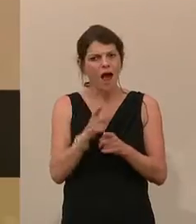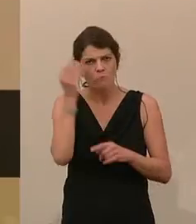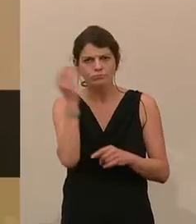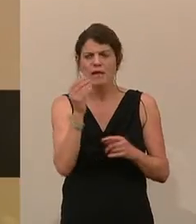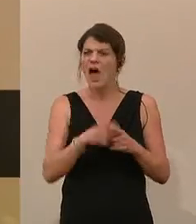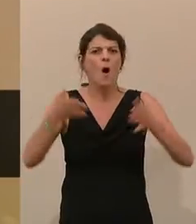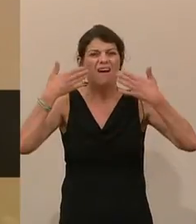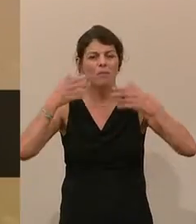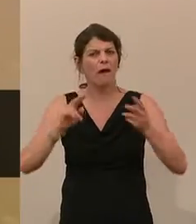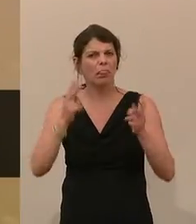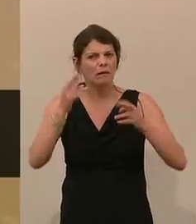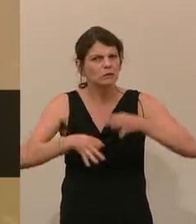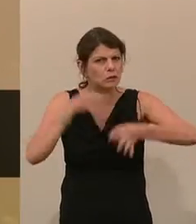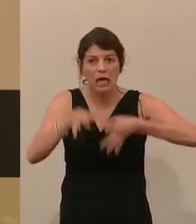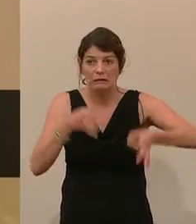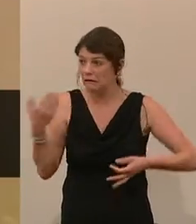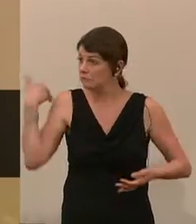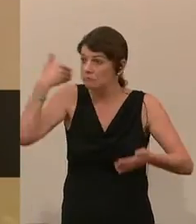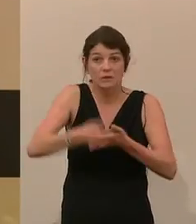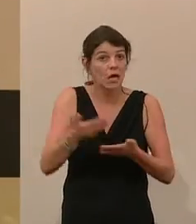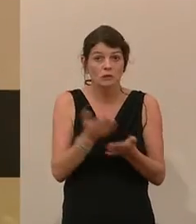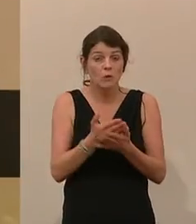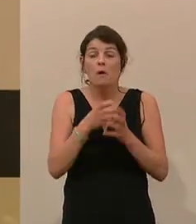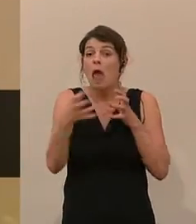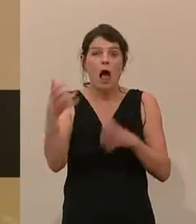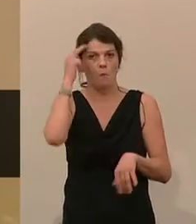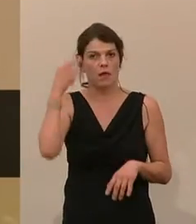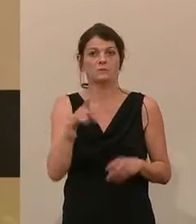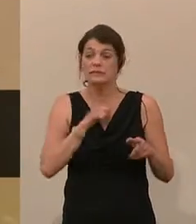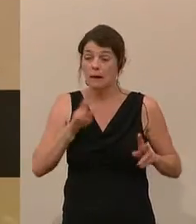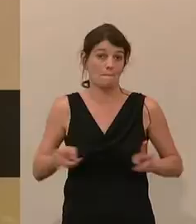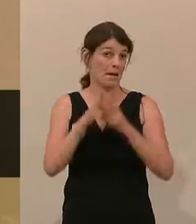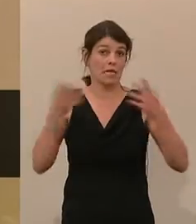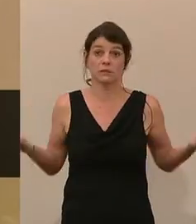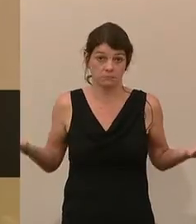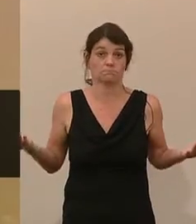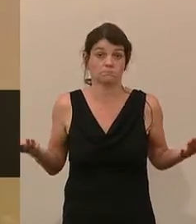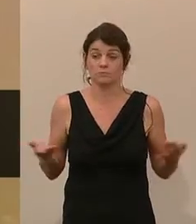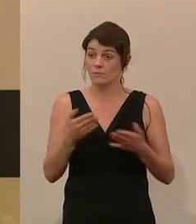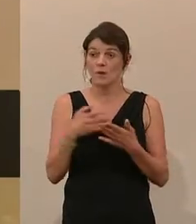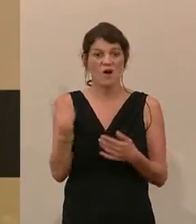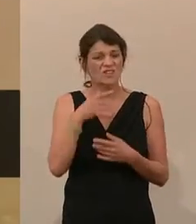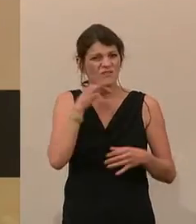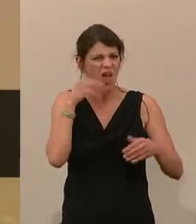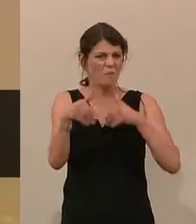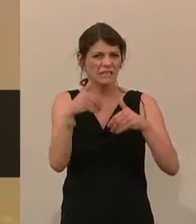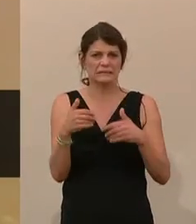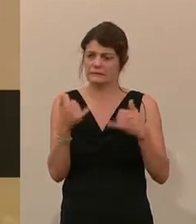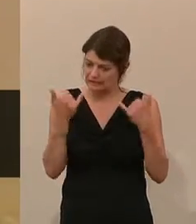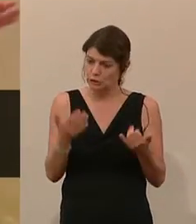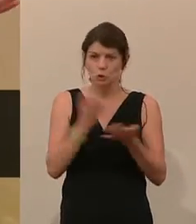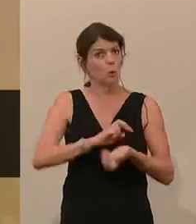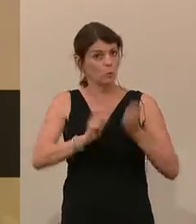die Klima-Energiestrategie wurde schon lange angedacht seit Paris. Und unsere Frau Minister hat sie jetzt auch